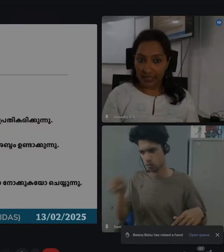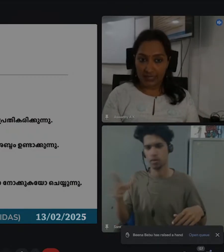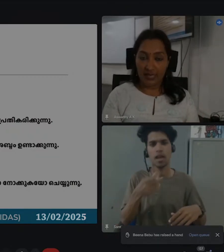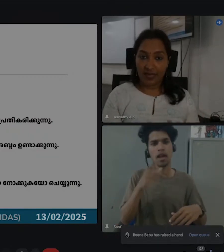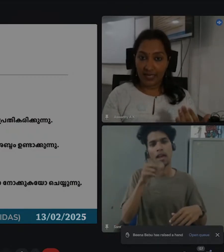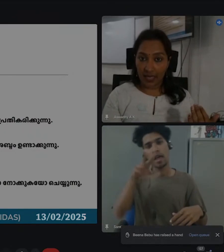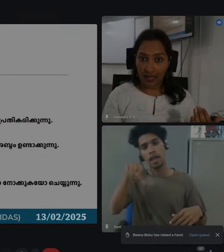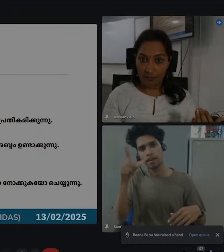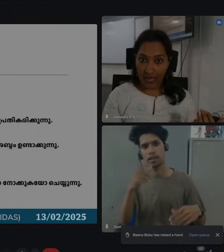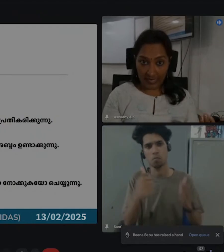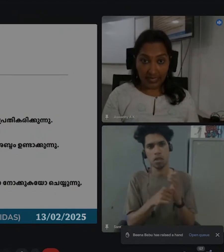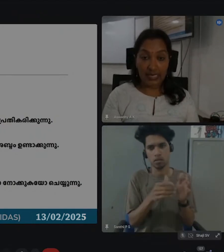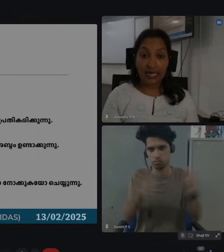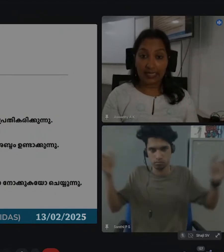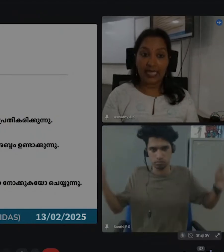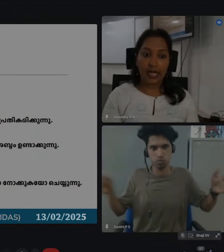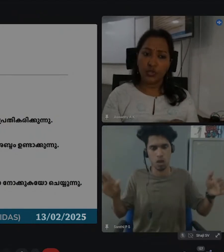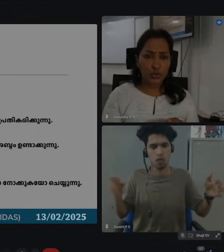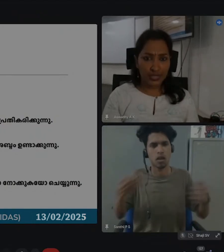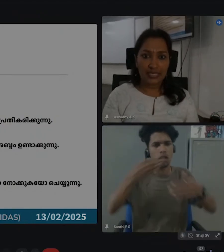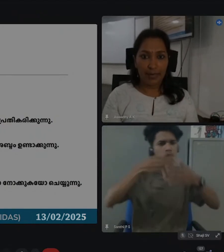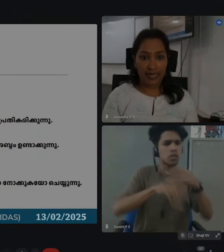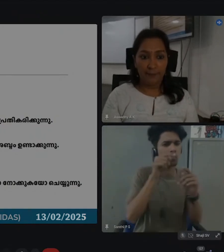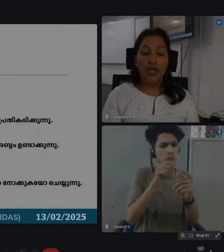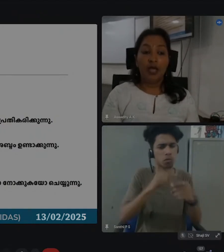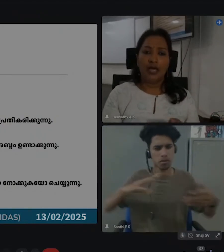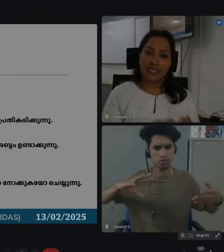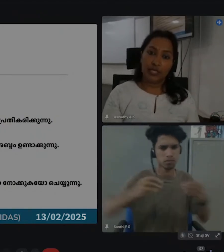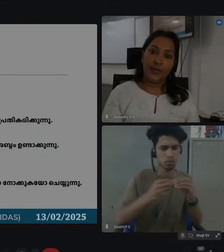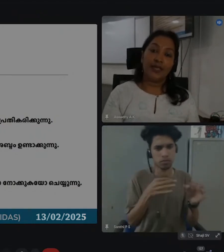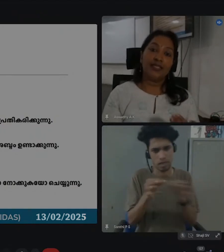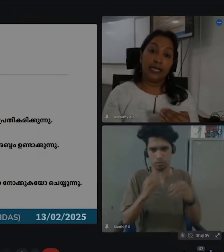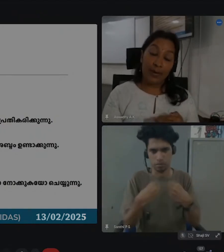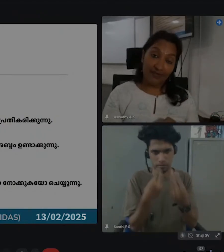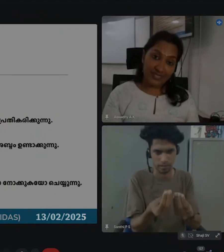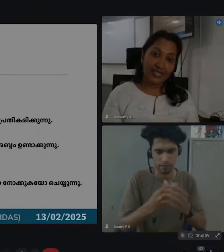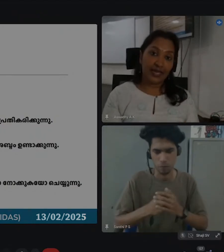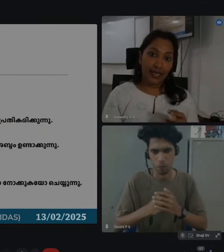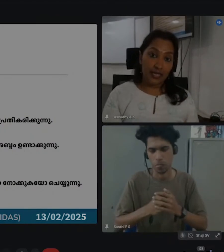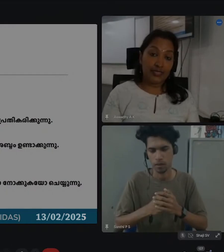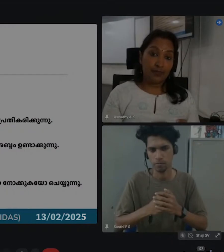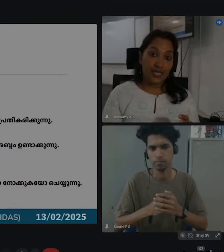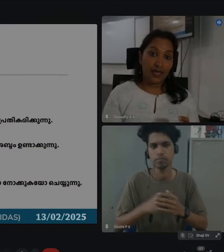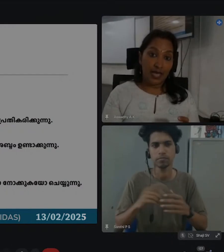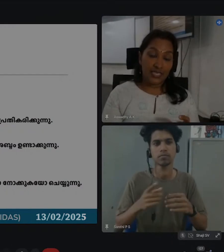കുഞ്ഞുങ്ങളിൽ വരുന്നത്, അവരുടെ നാഴികക്കല്ലുകൾ എന്തൊക്കെയാണെന്നൊന്ന് ചുരുക്കത്തിൽ പറയാം. ശരിക്കു പറഞ്ഞാൽ അവസ്ഥയിൽ